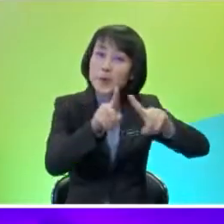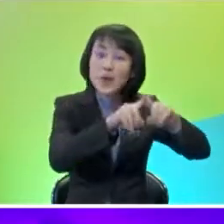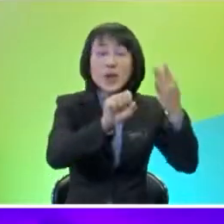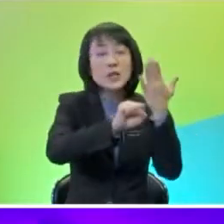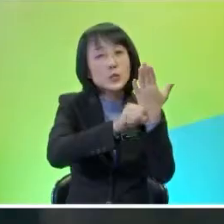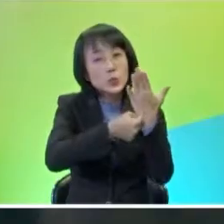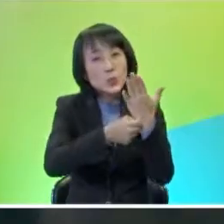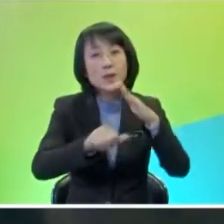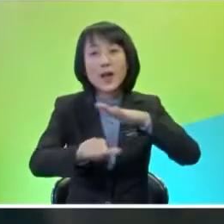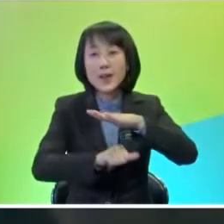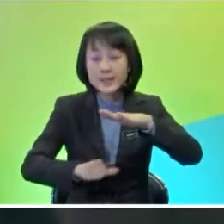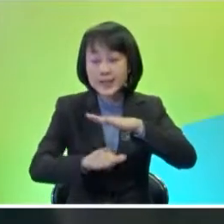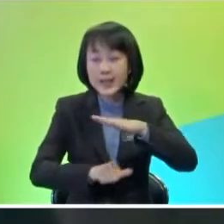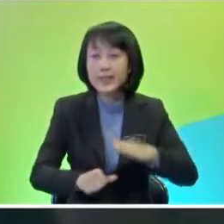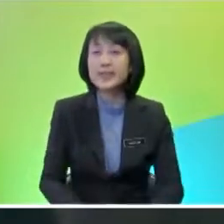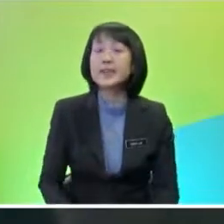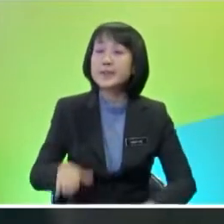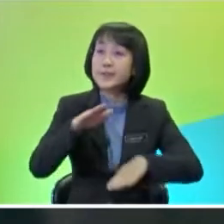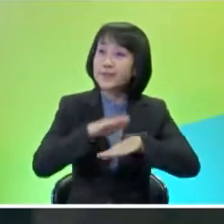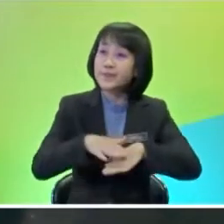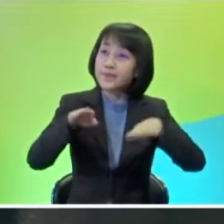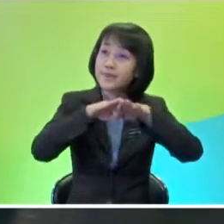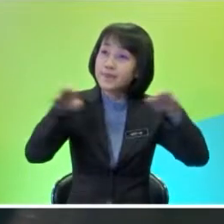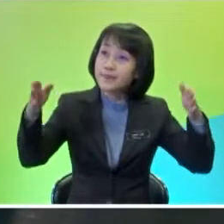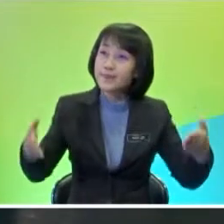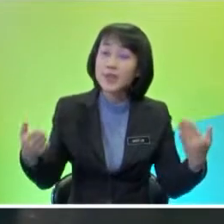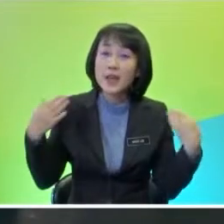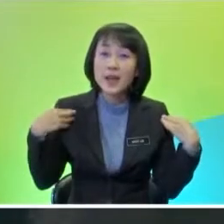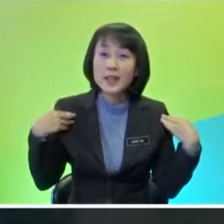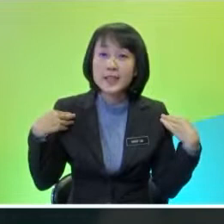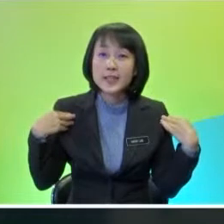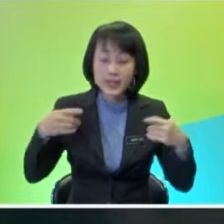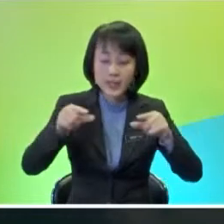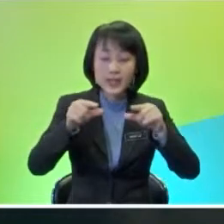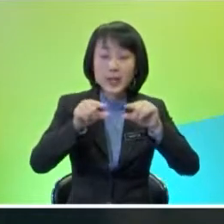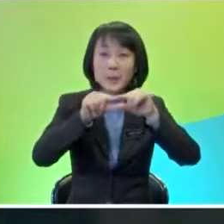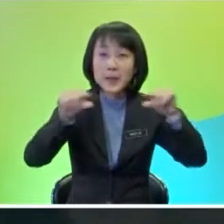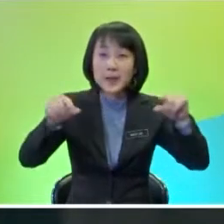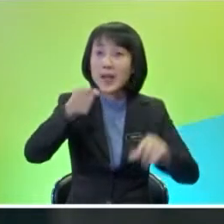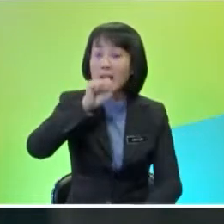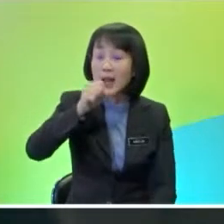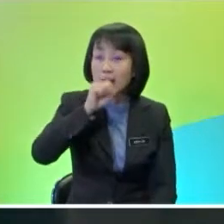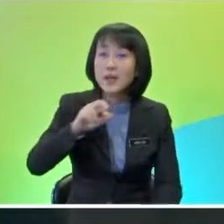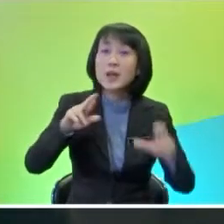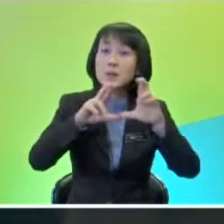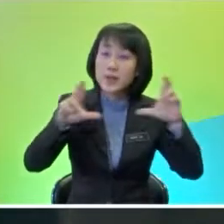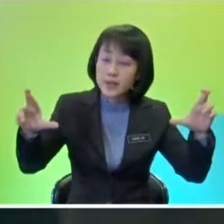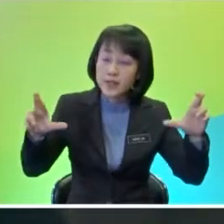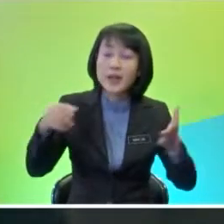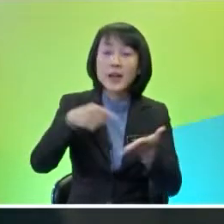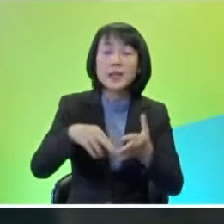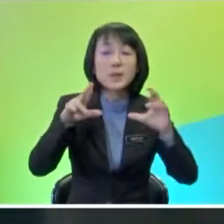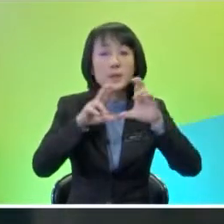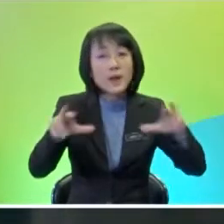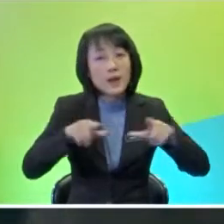contohnya yang di atas meja kita ada eee batang es krim betul kita ada pembarisnya ada pemberi Sekayu pemberani